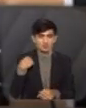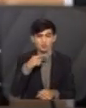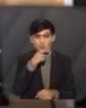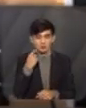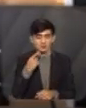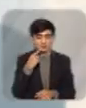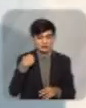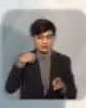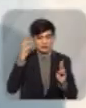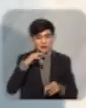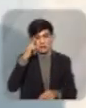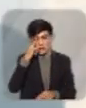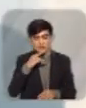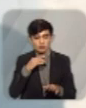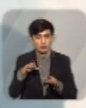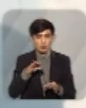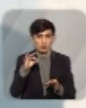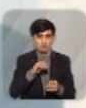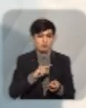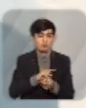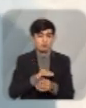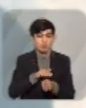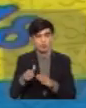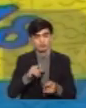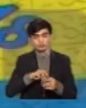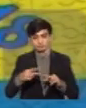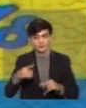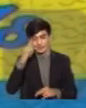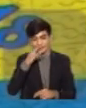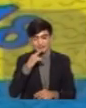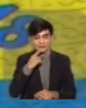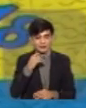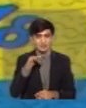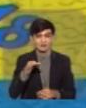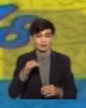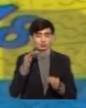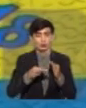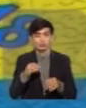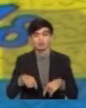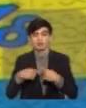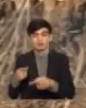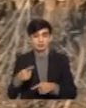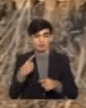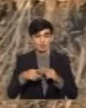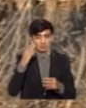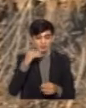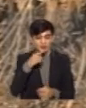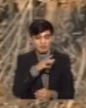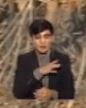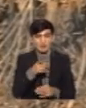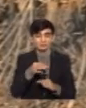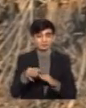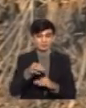тілін жетік білмейді. Сол үшін іс қағаздарын толық қазақшаға аудару үшін сот отырысы кейінге қалдырды. Ал Ақтөбедегі 8 өзеннің арнасын кеңейту